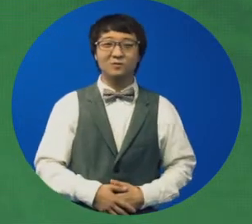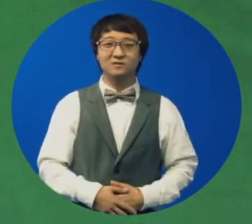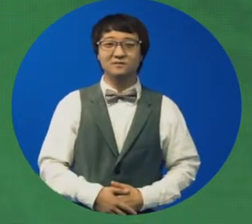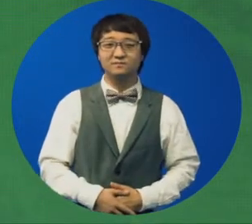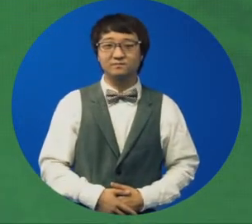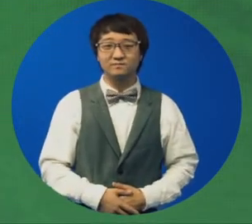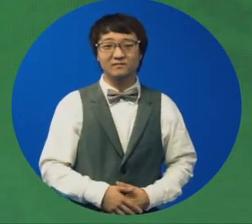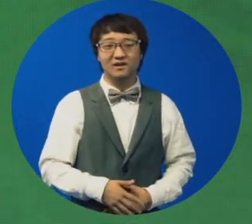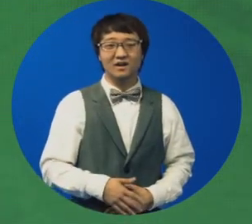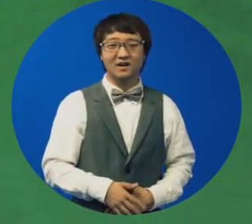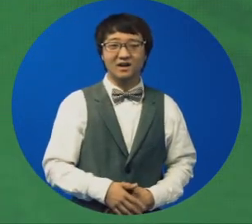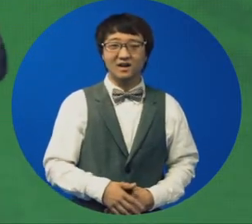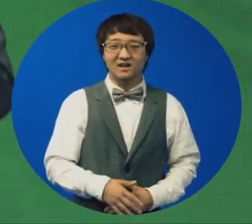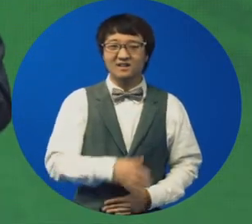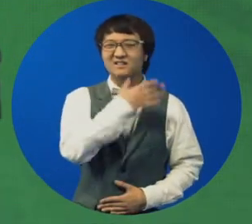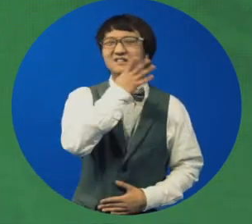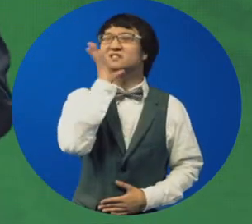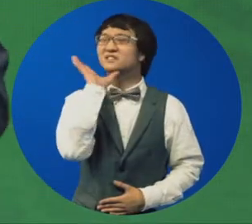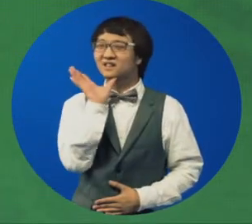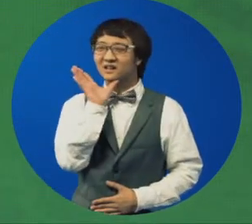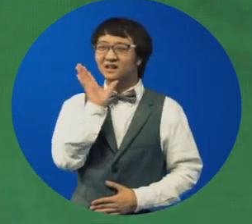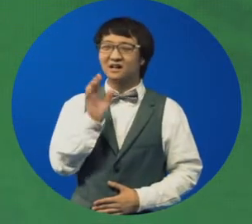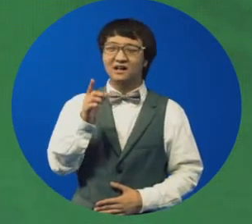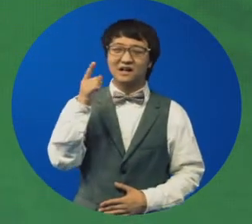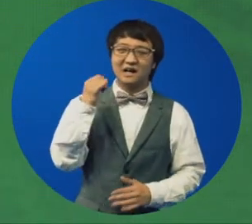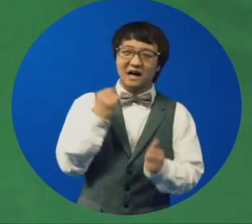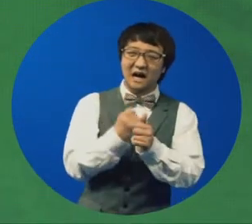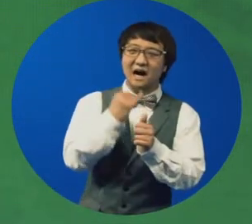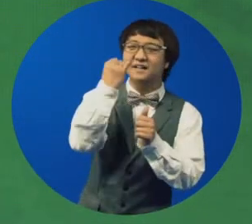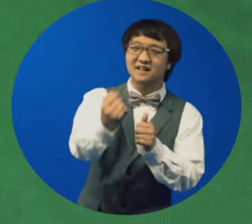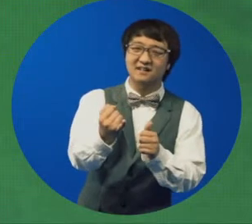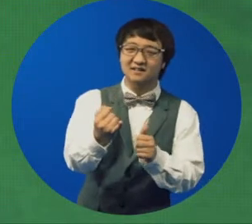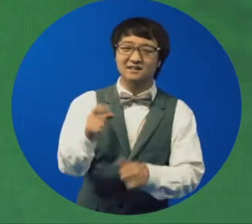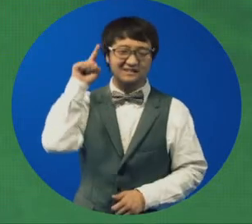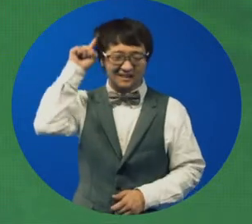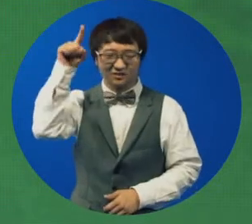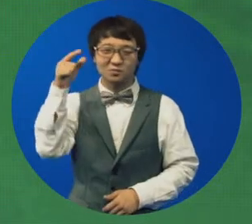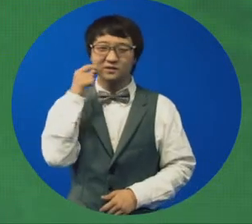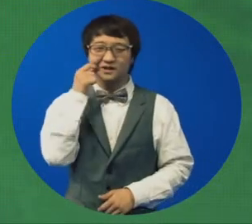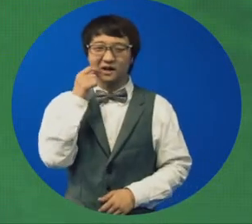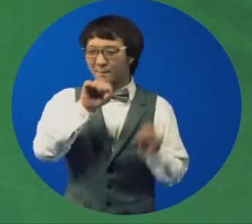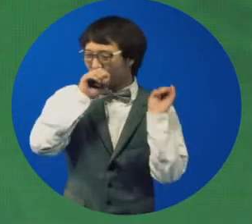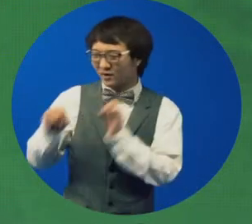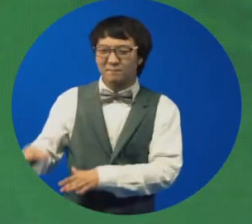제가 이제 나이 드니까 제 아내한테 짜증도 못 부려요. 버릴까 봐 저.